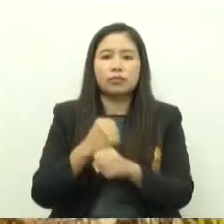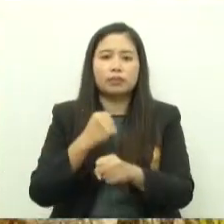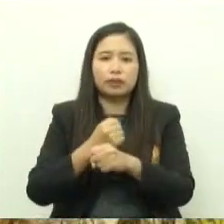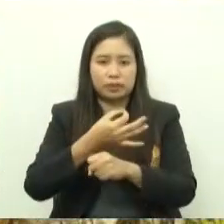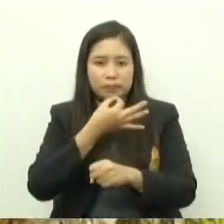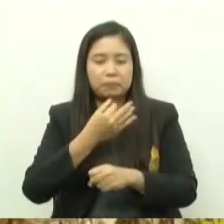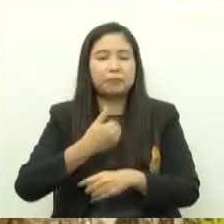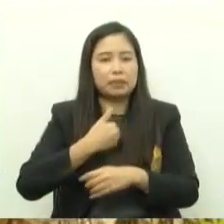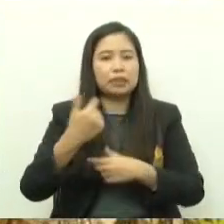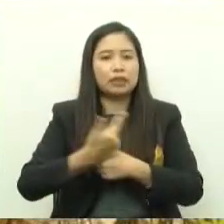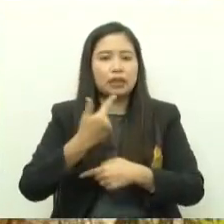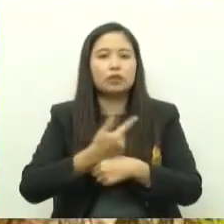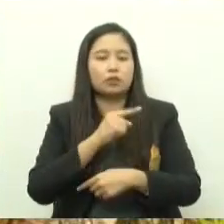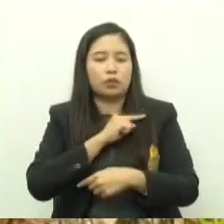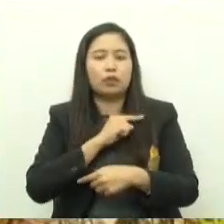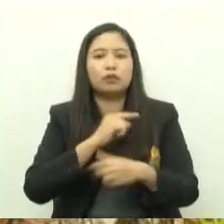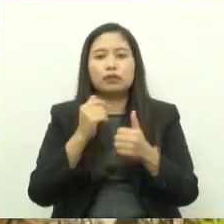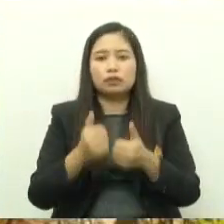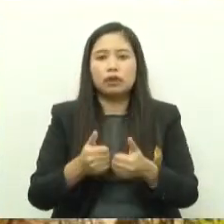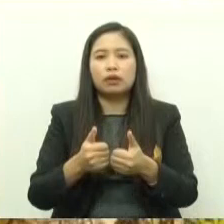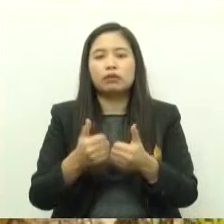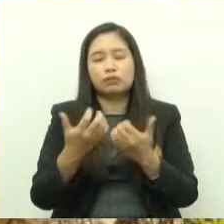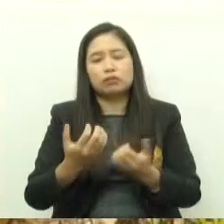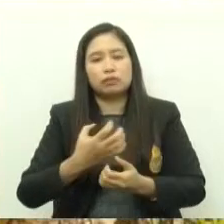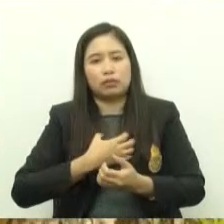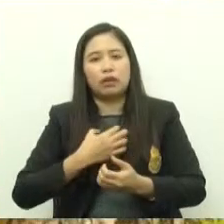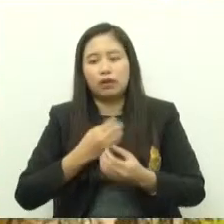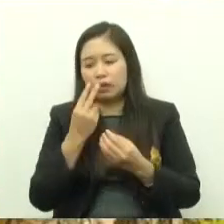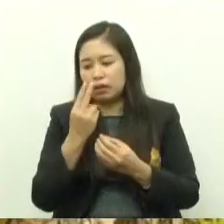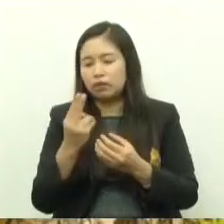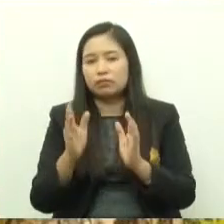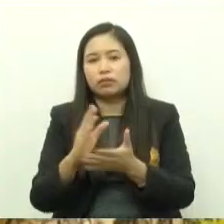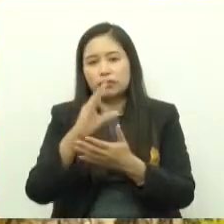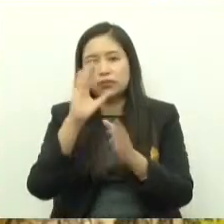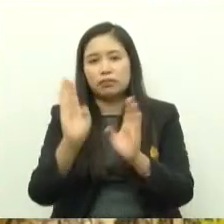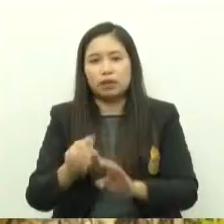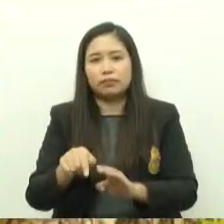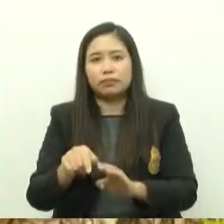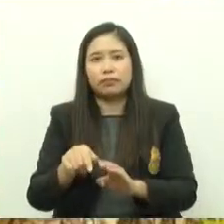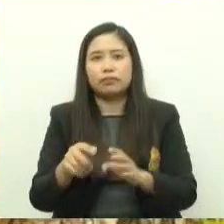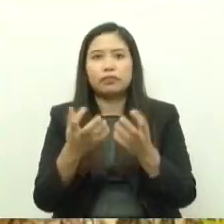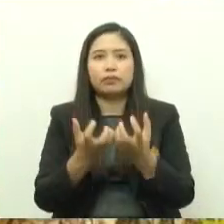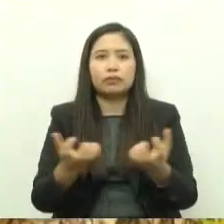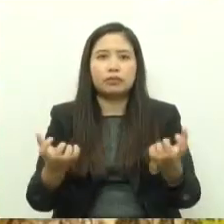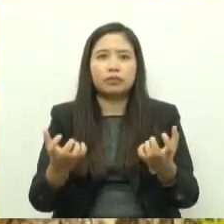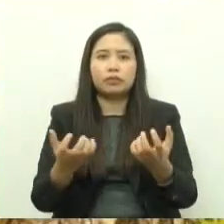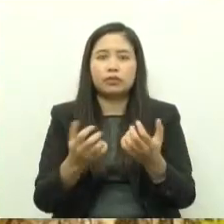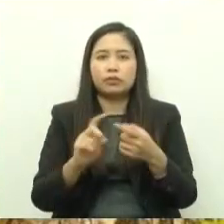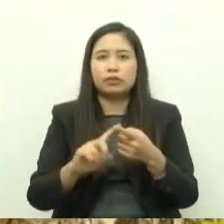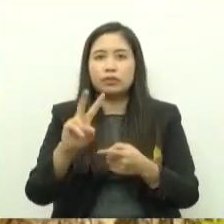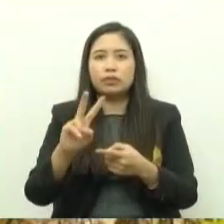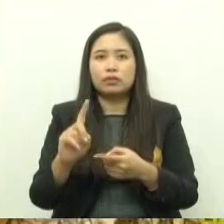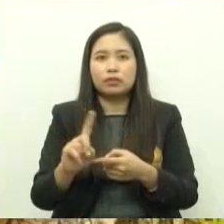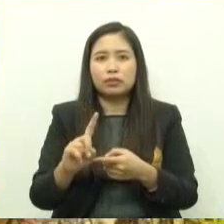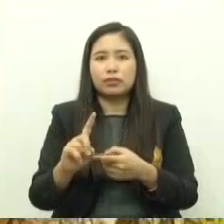ตนเองได้อันนี้คือผลผลิตที่เราต้องการจากงานศิลปหัตถกรรมครับส่วนประเด็นที่ 2วันนี้ก็ต้องขอบคุณทาง